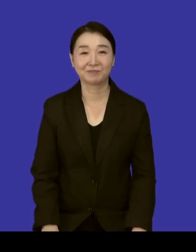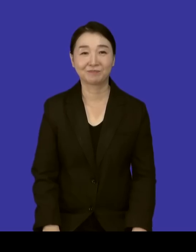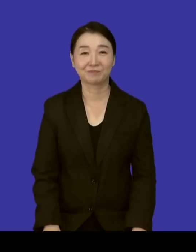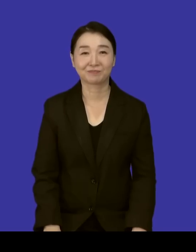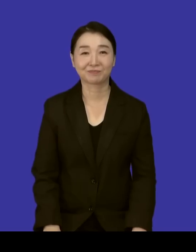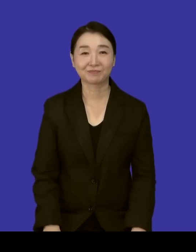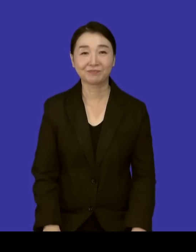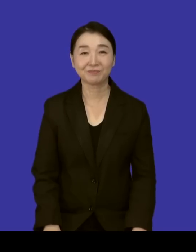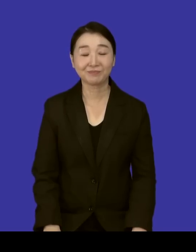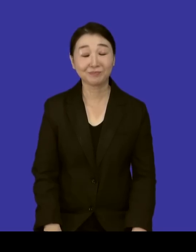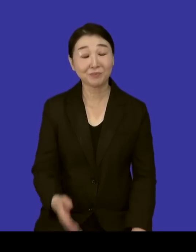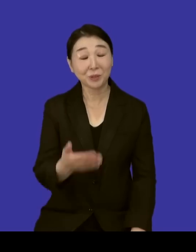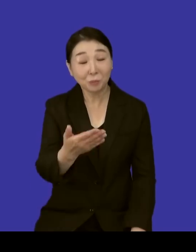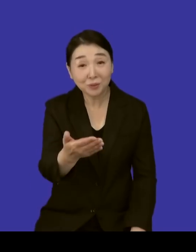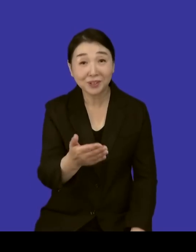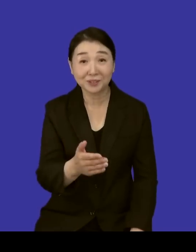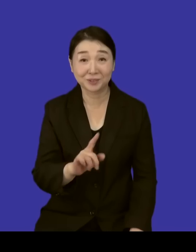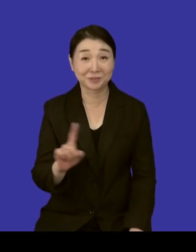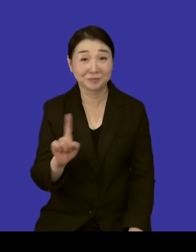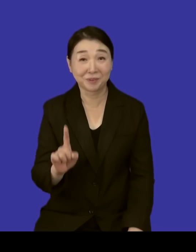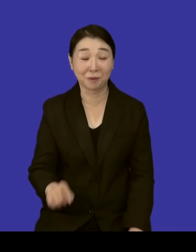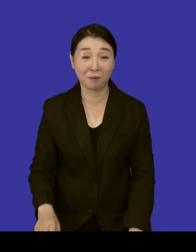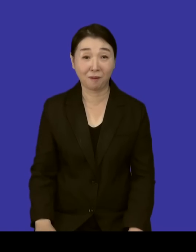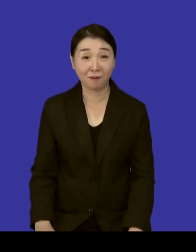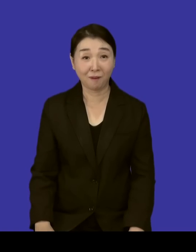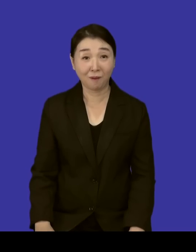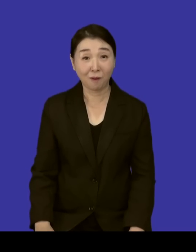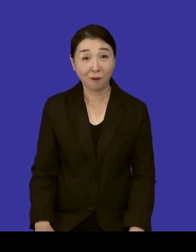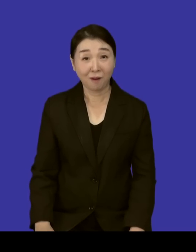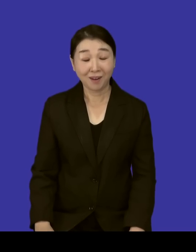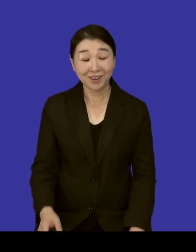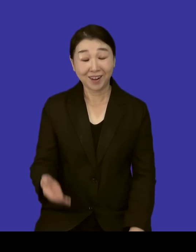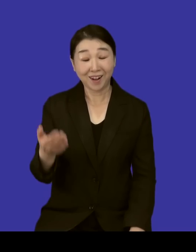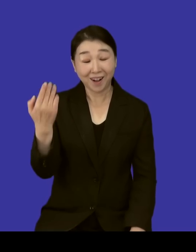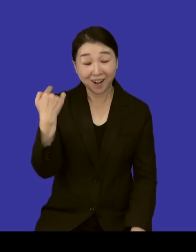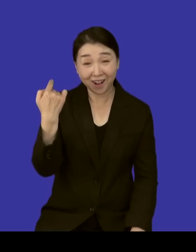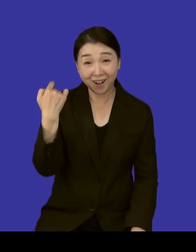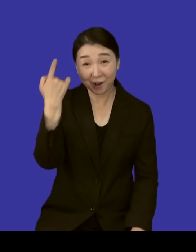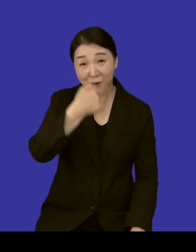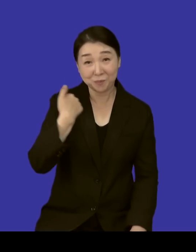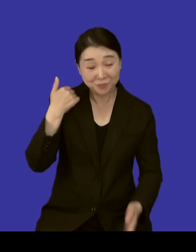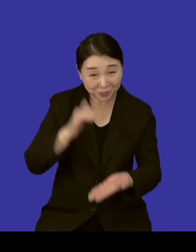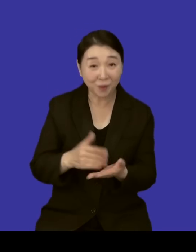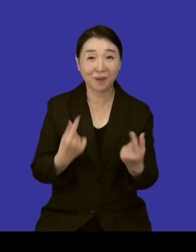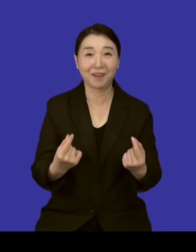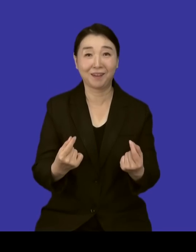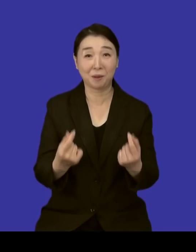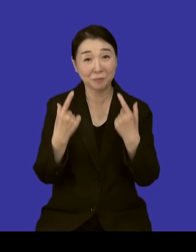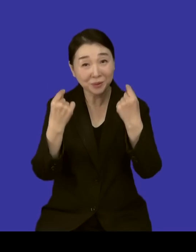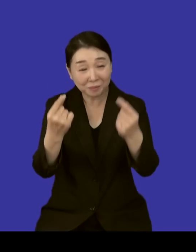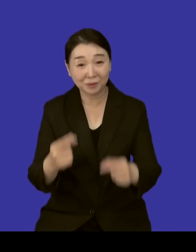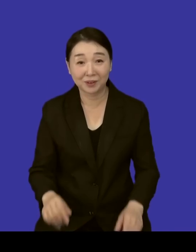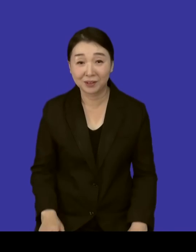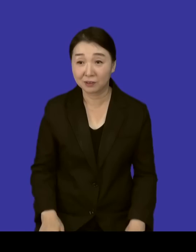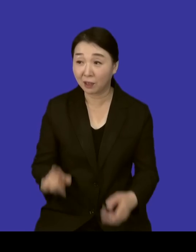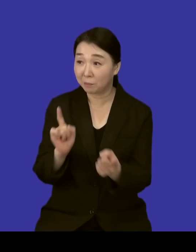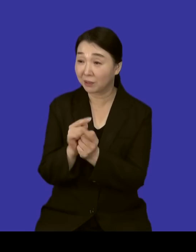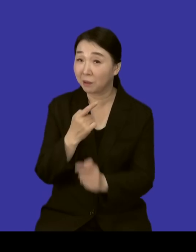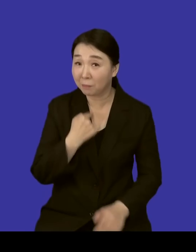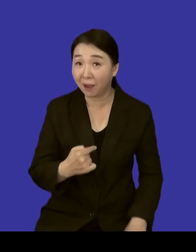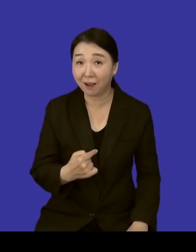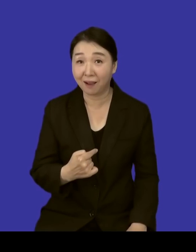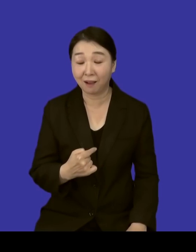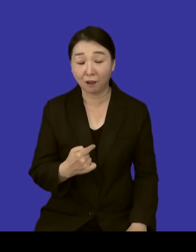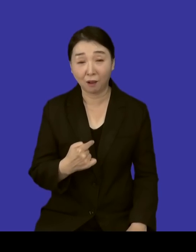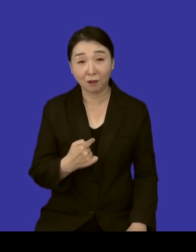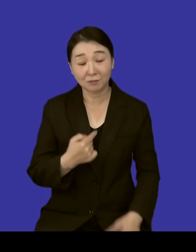아이고. 네. 목사님 너무 뻔한 얘기 같지만 너무 이렇게 변함이 없으세요. 그런 얘기 많이 들으시죠? 언제 저 보셨어요? 저